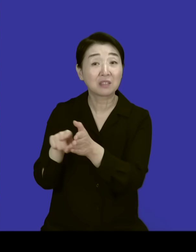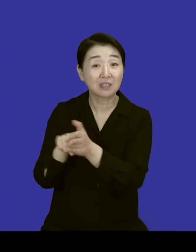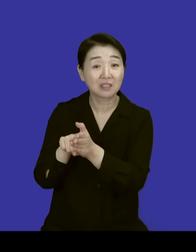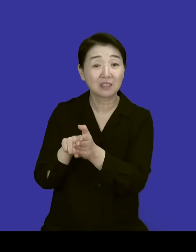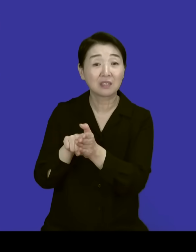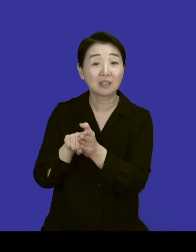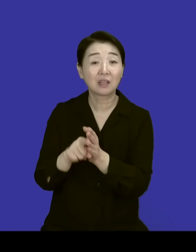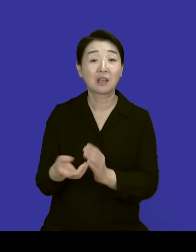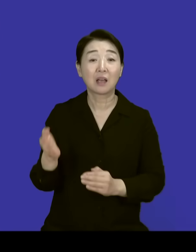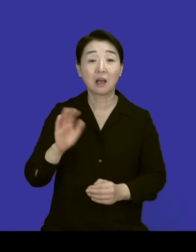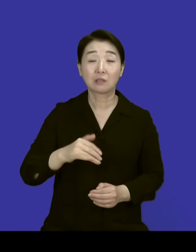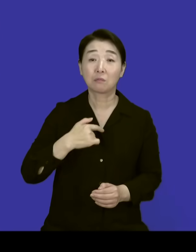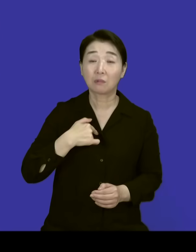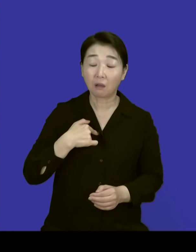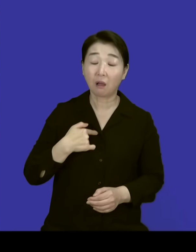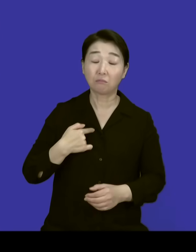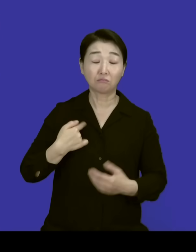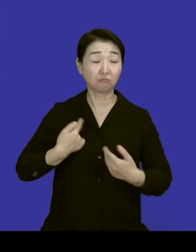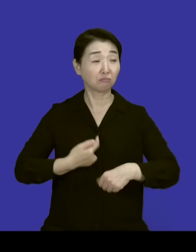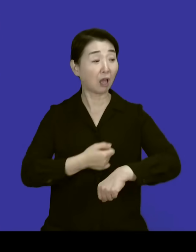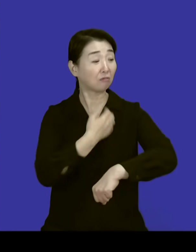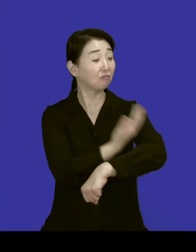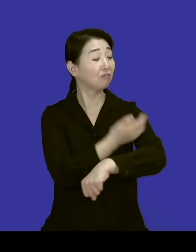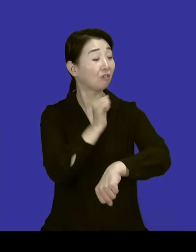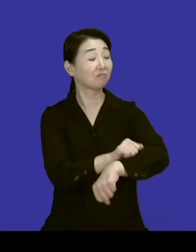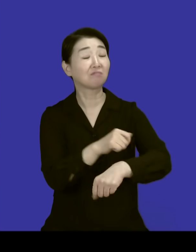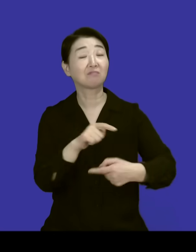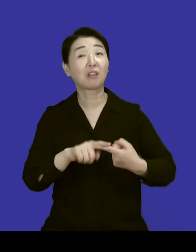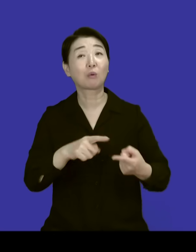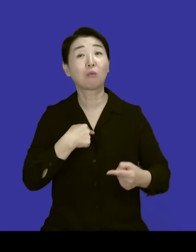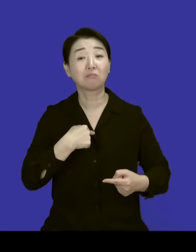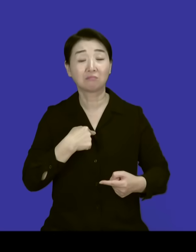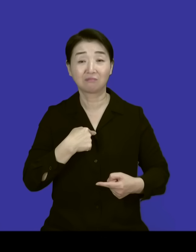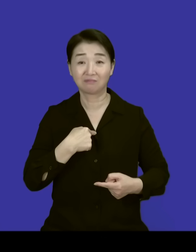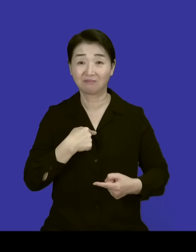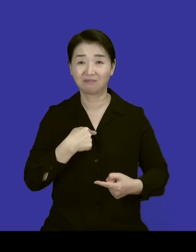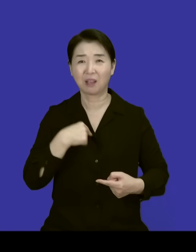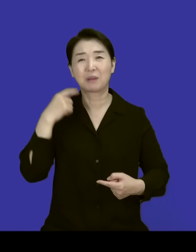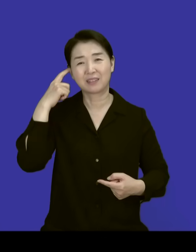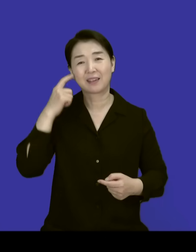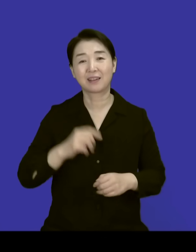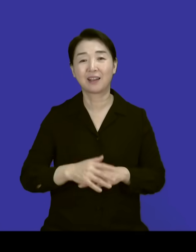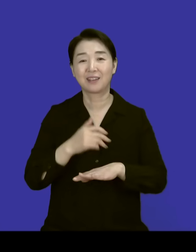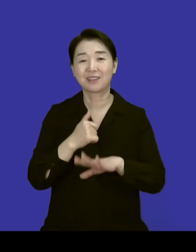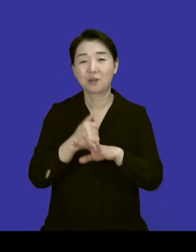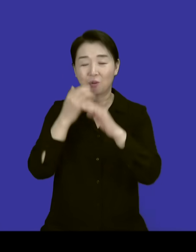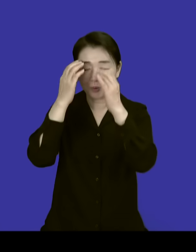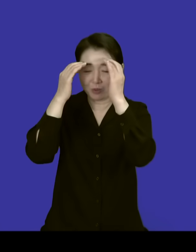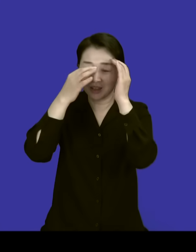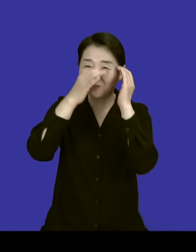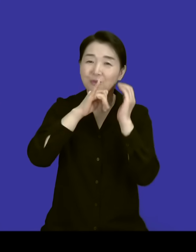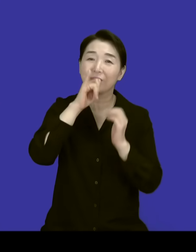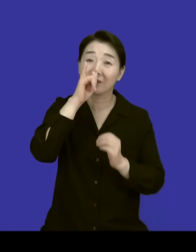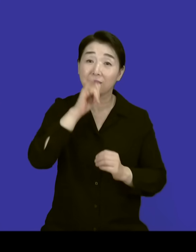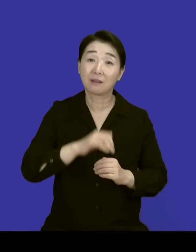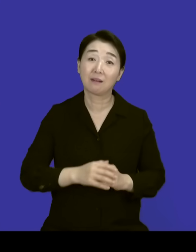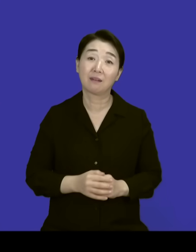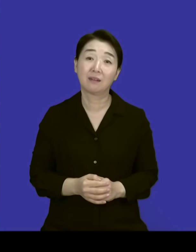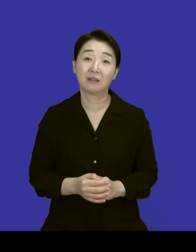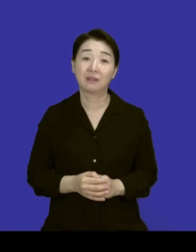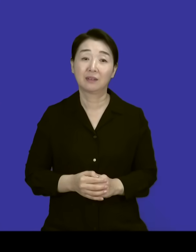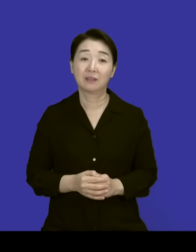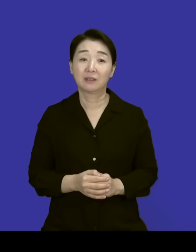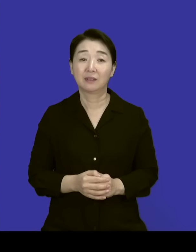근데 음. 뭐 내가 이렇게 한 건데 이렇게 할 거예요 아마 잘하고 네. 그랬을 거예요 아마. 그래서 고난이 유익하다는 거 아니겠어요? 네. 예. 앞으로도 아마